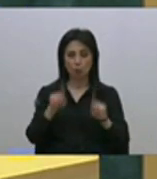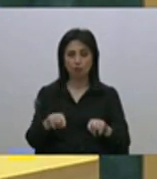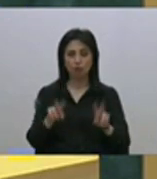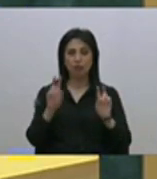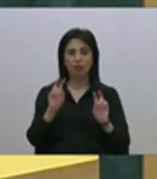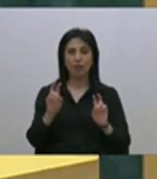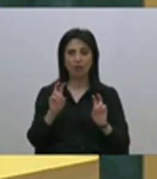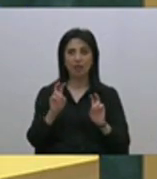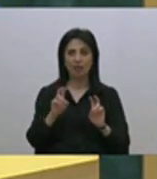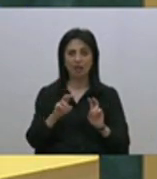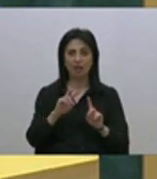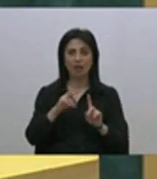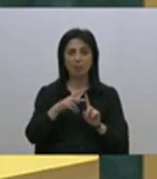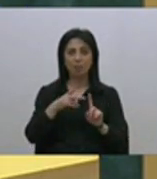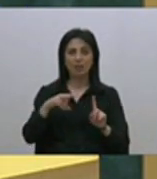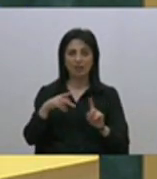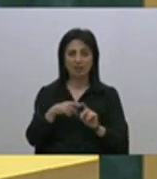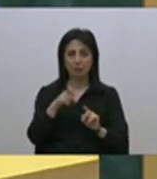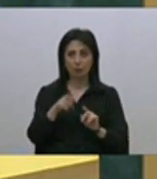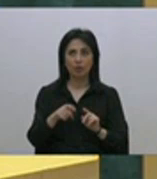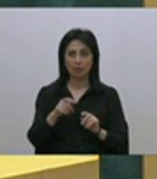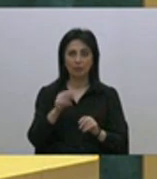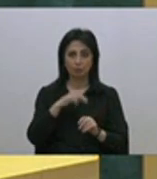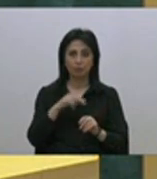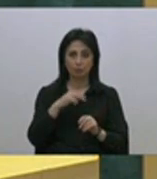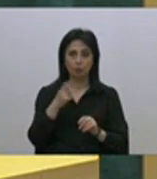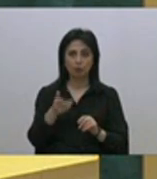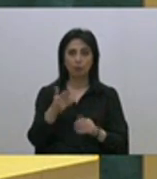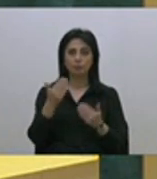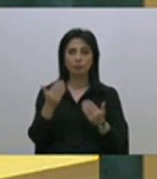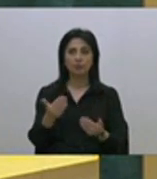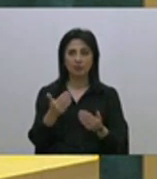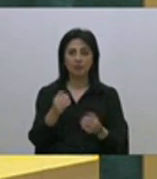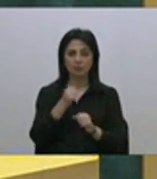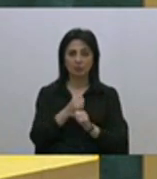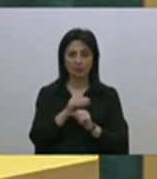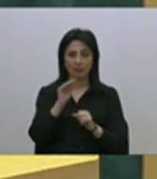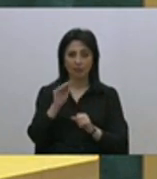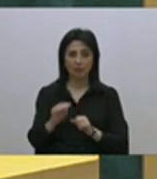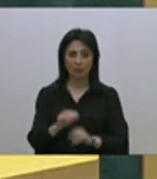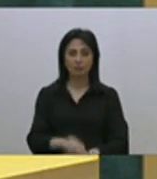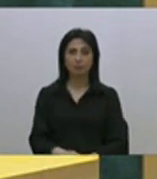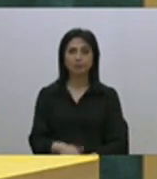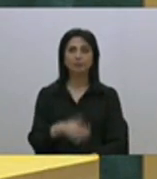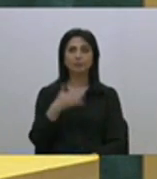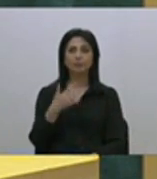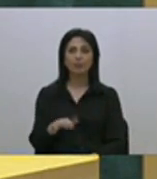ეგრეთ წოდებული ბილინგური განათლება აქტიურად მიმდინარეობს, მისი დანერგვა. და